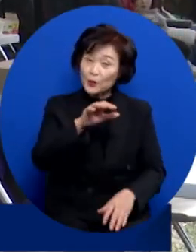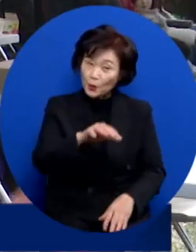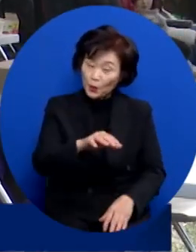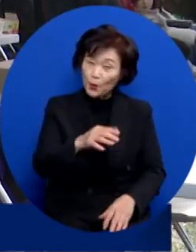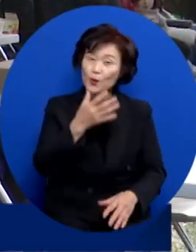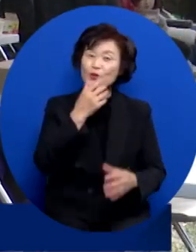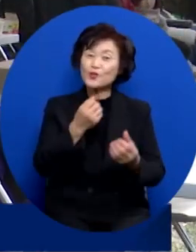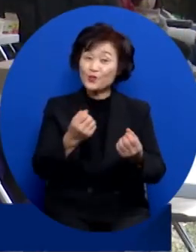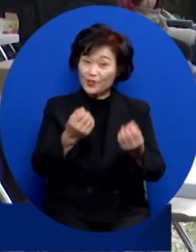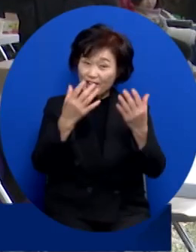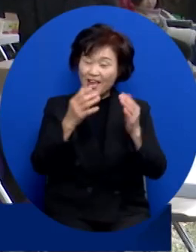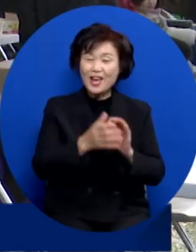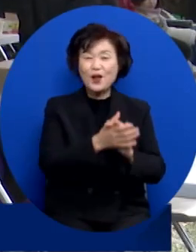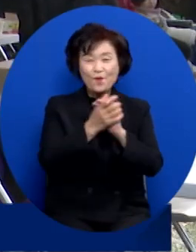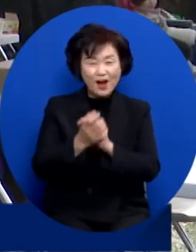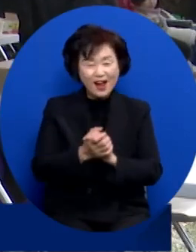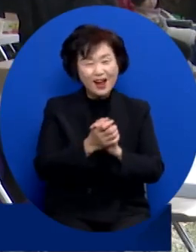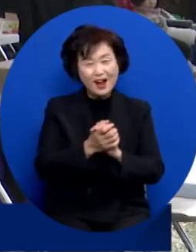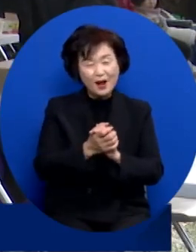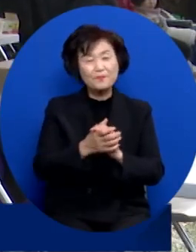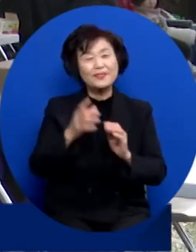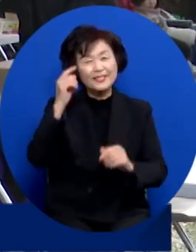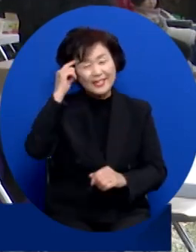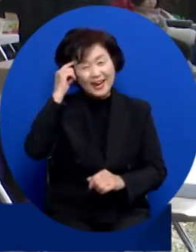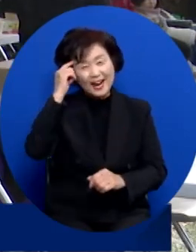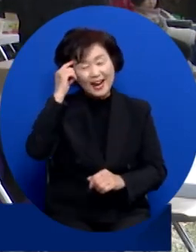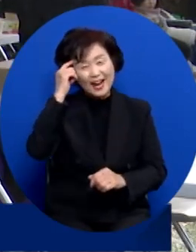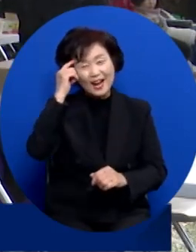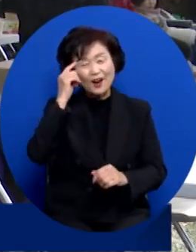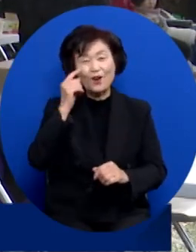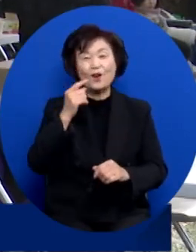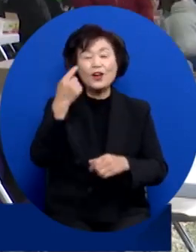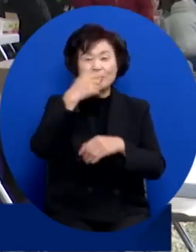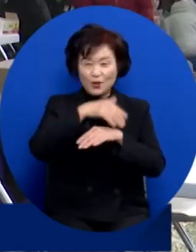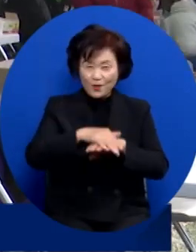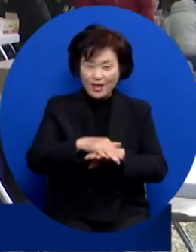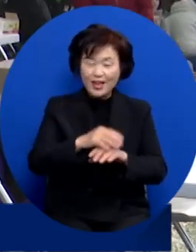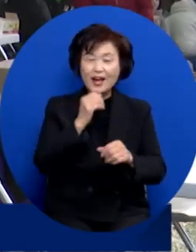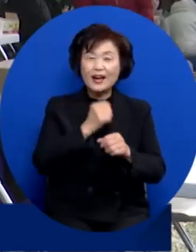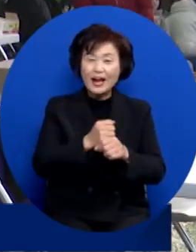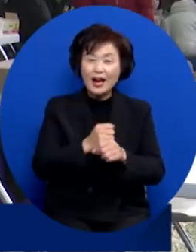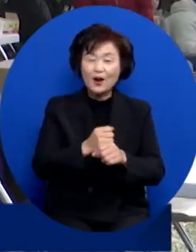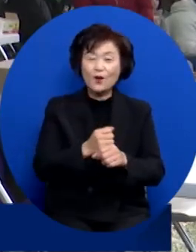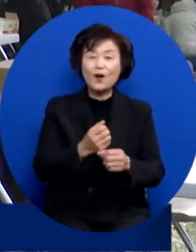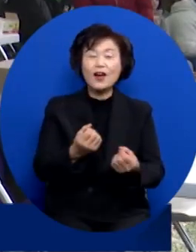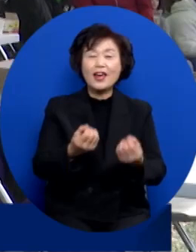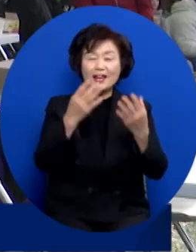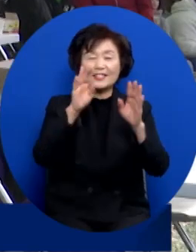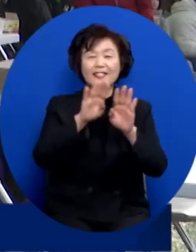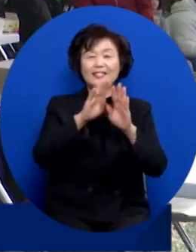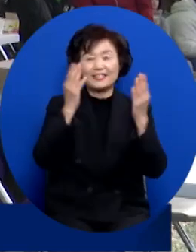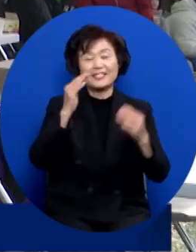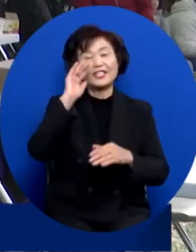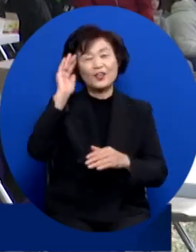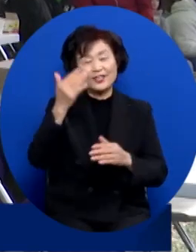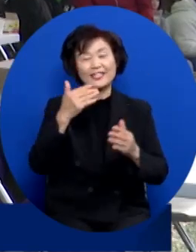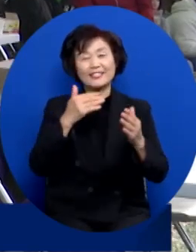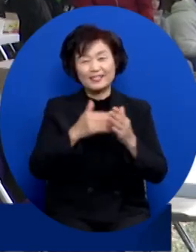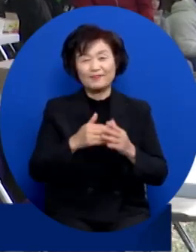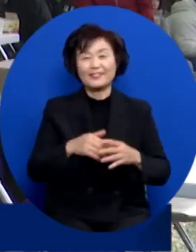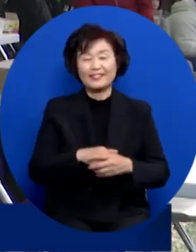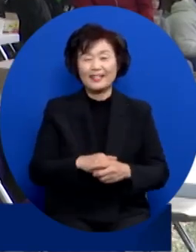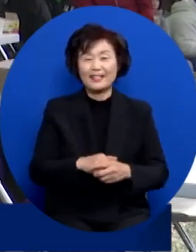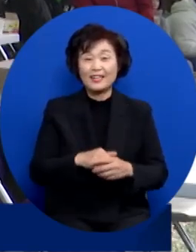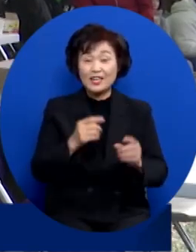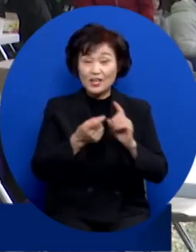축제? 그런 화합의 장이 열렸으면 좋겠다라는 취지로 기획을 했고 이렇게 같이 땀 흘리고 교제하면서 힘이